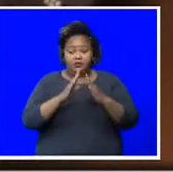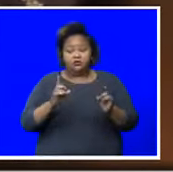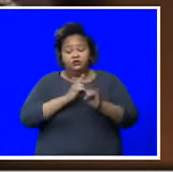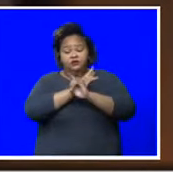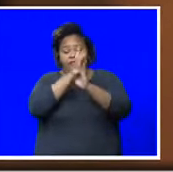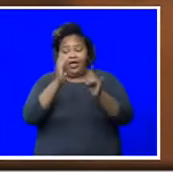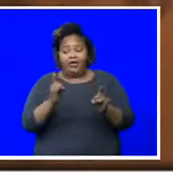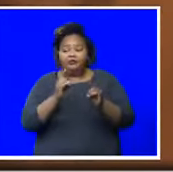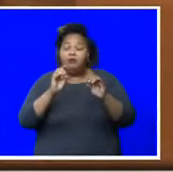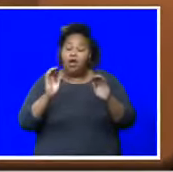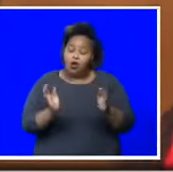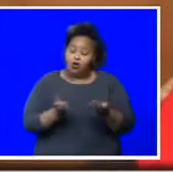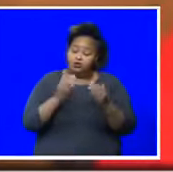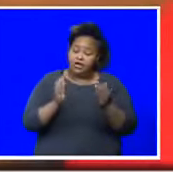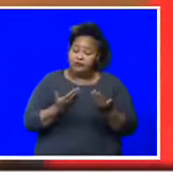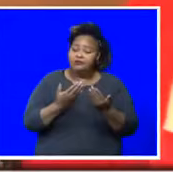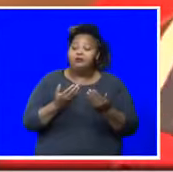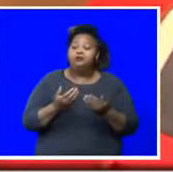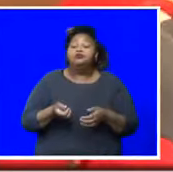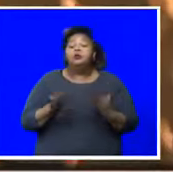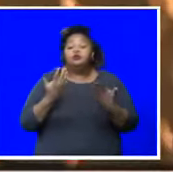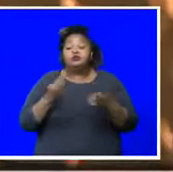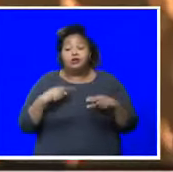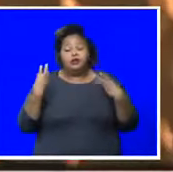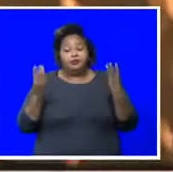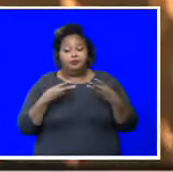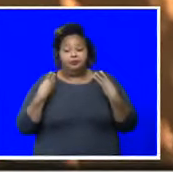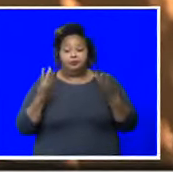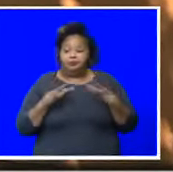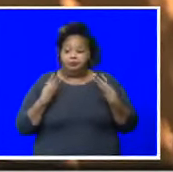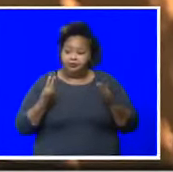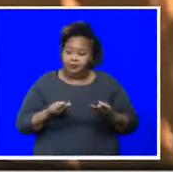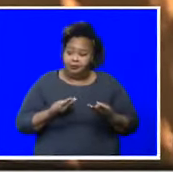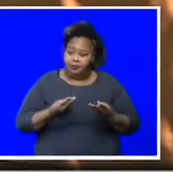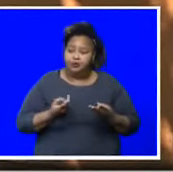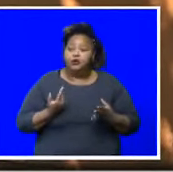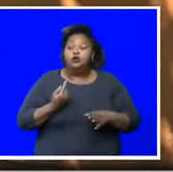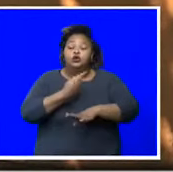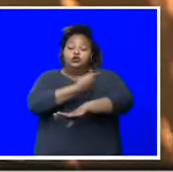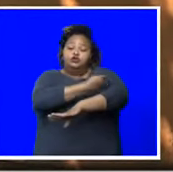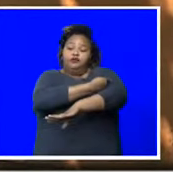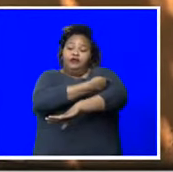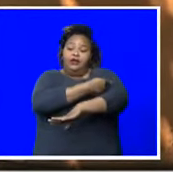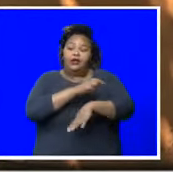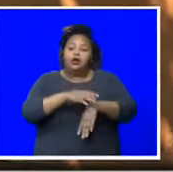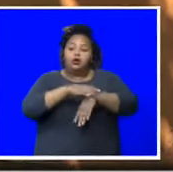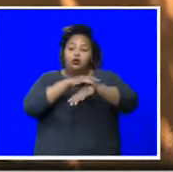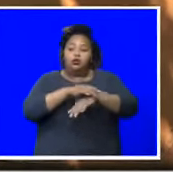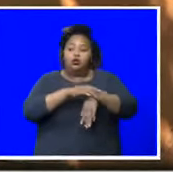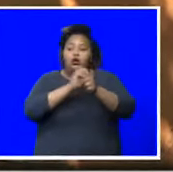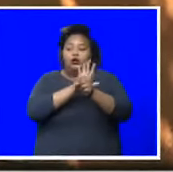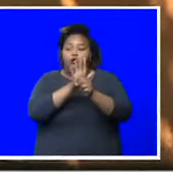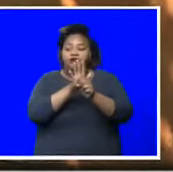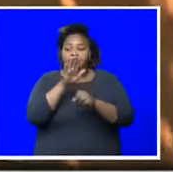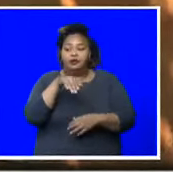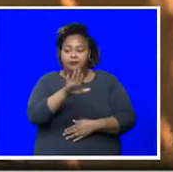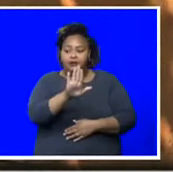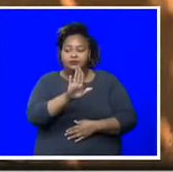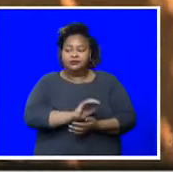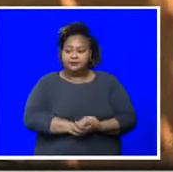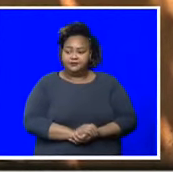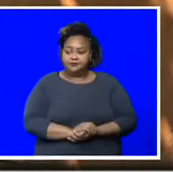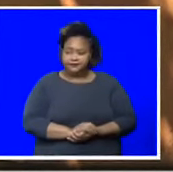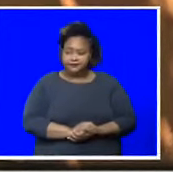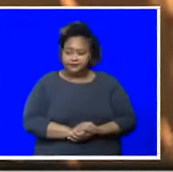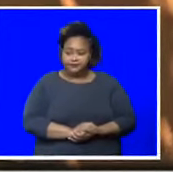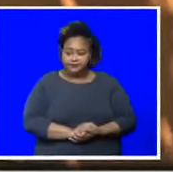bakhuthata noma-ke bagcizelela njalo lokokuthi emaswati akawukhuthalele kujova noma-ke kugomela lomkhuhlane COVID-19